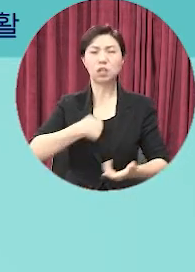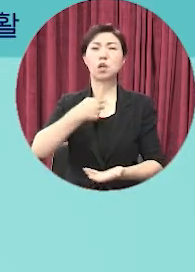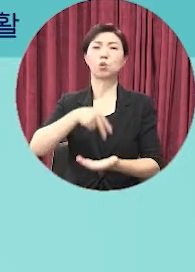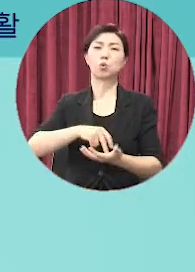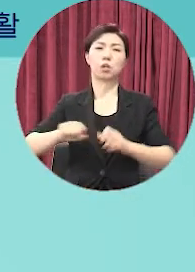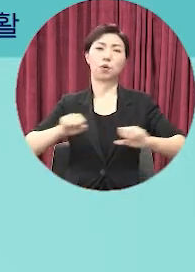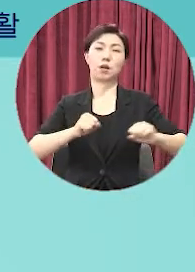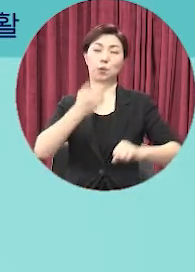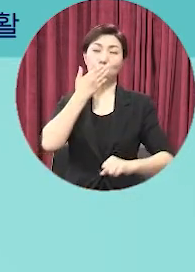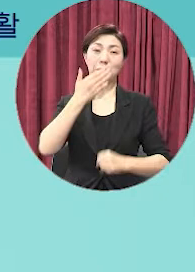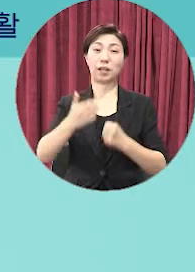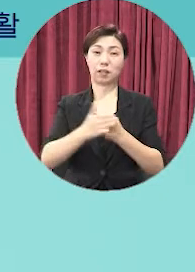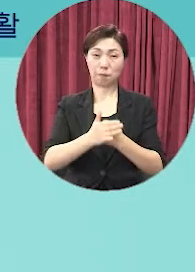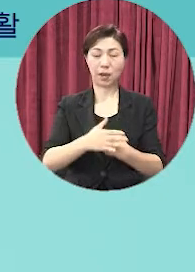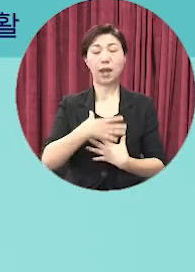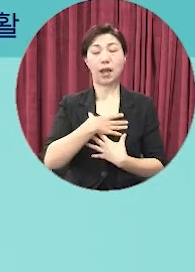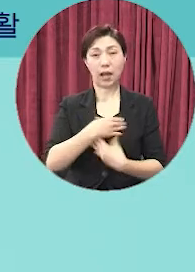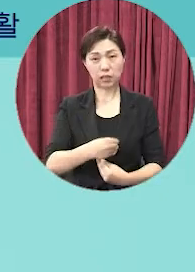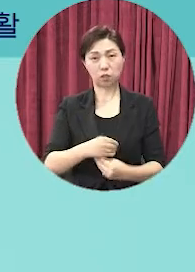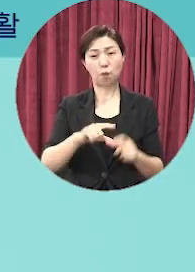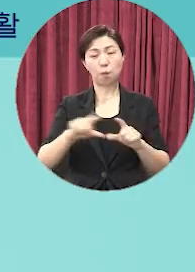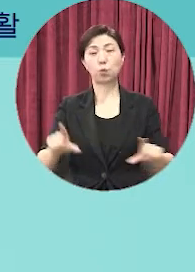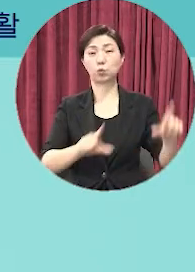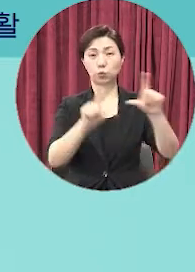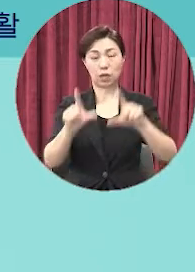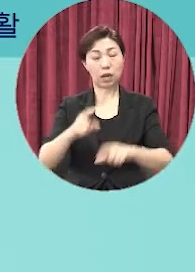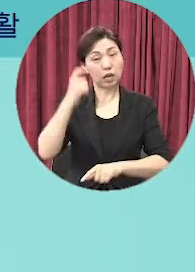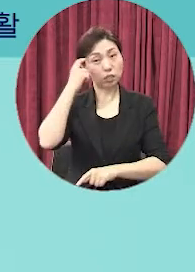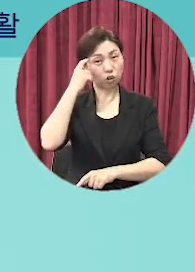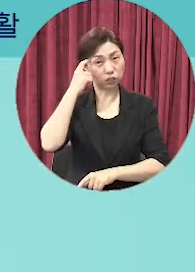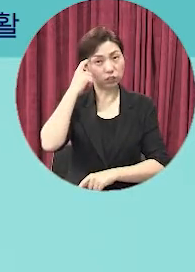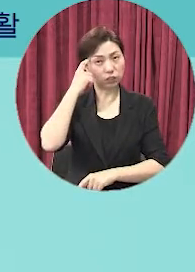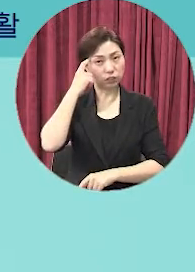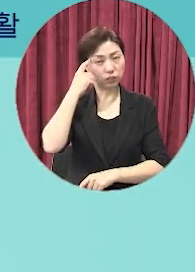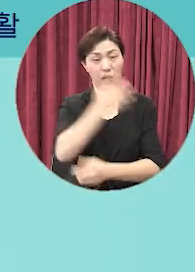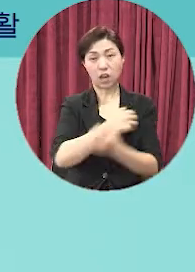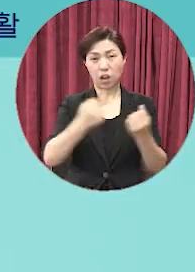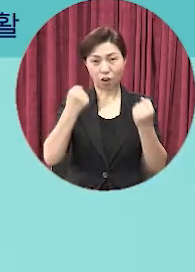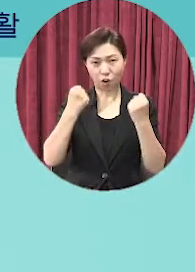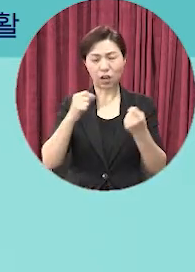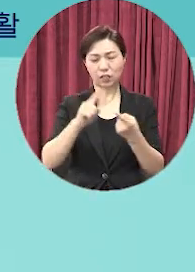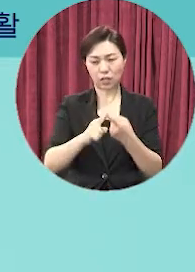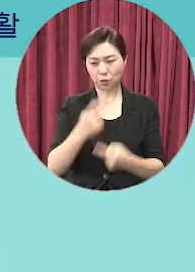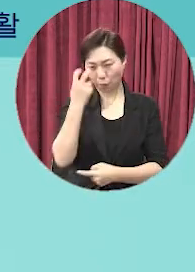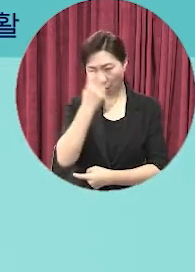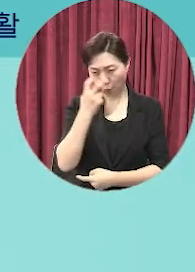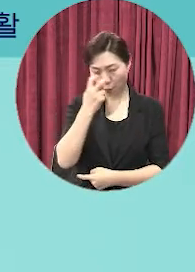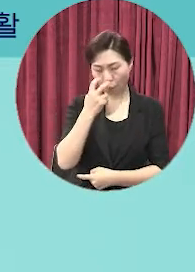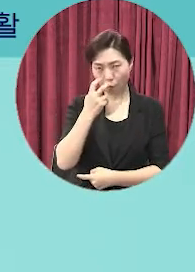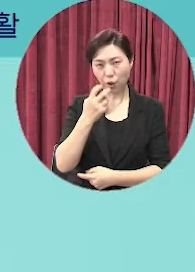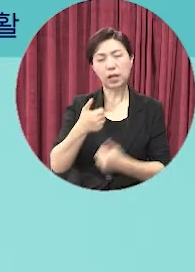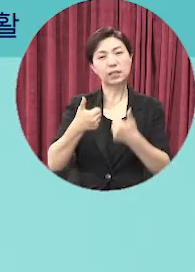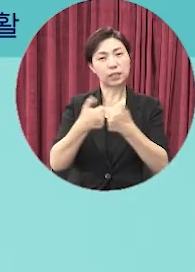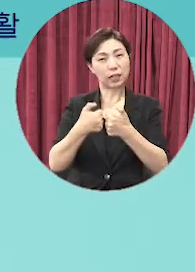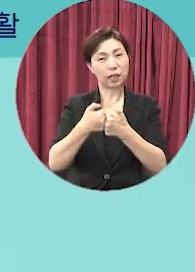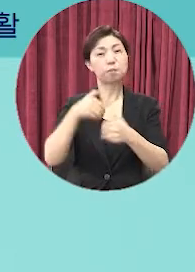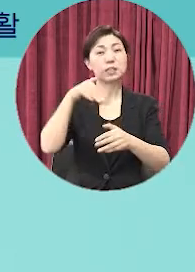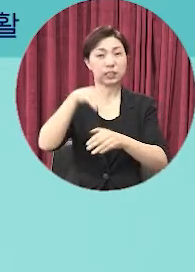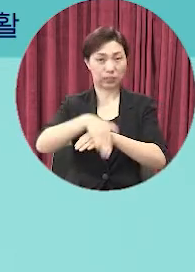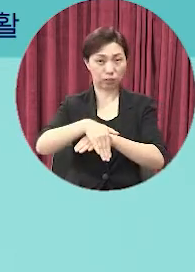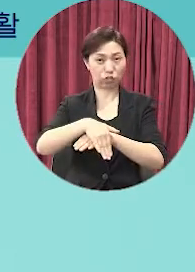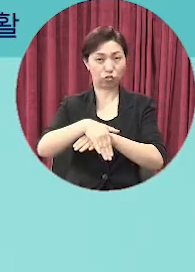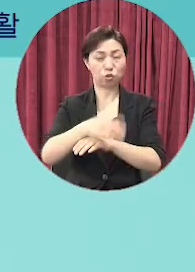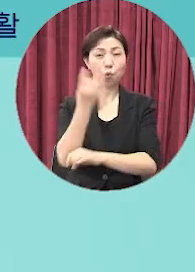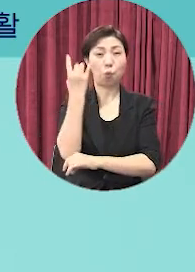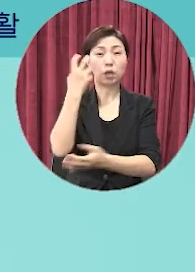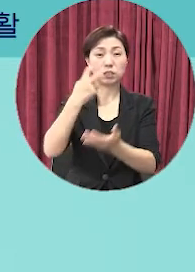여러 안전이라든지 일상생활 또는 정신 건강 이런 부분들을 모니터링하고 상담하는 이런 부분으로 이제 지침을 제공을